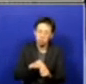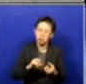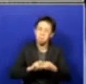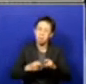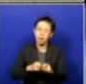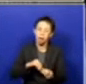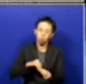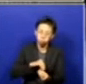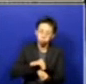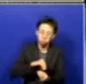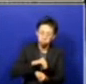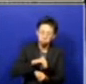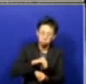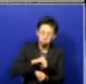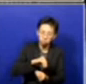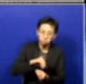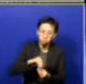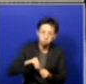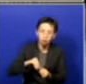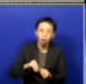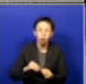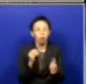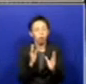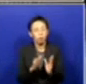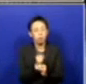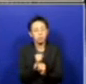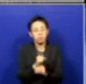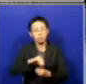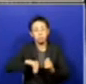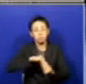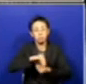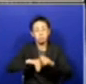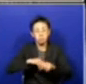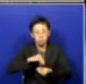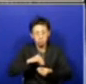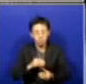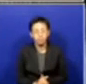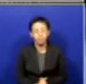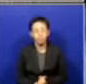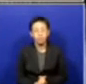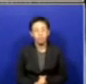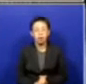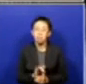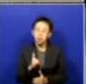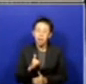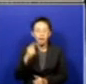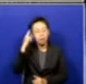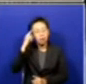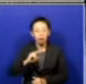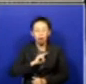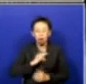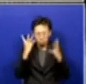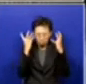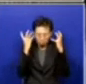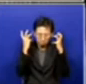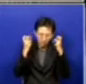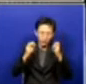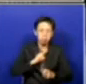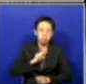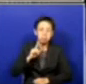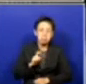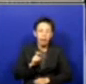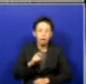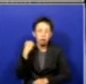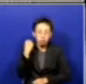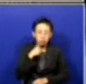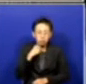าจทำให้เราเห็นภาพของนักธุรกิจเจ้าของกิจการฆ่าตัวตายเป็นรายวันซึ่งดิฉันคิดว่าคงไม่มีใครอยาก